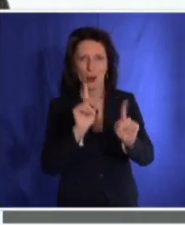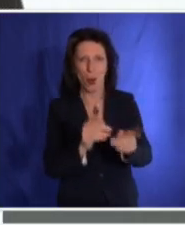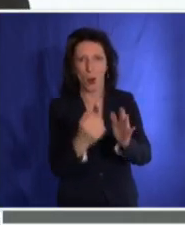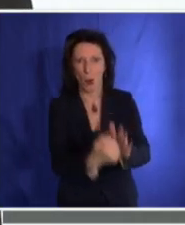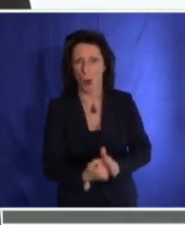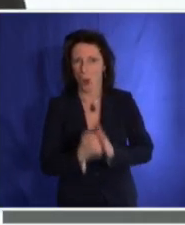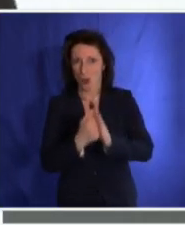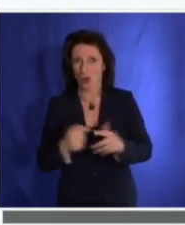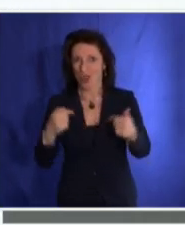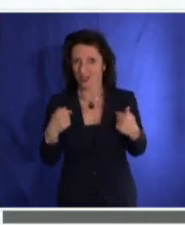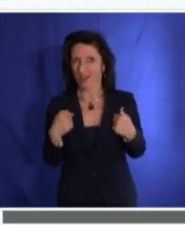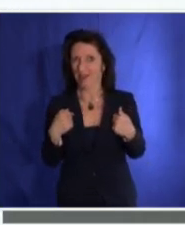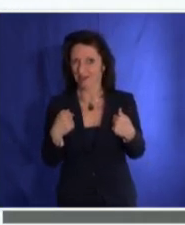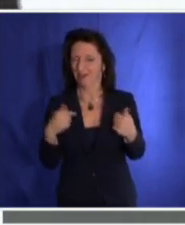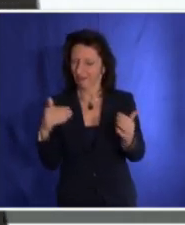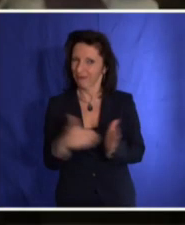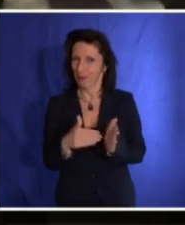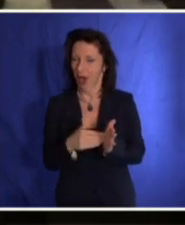gut investiertes Geld.